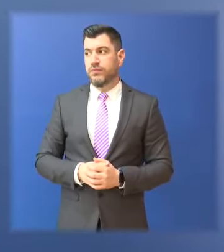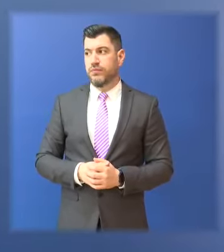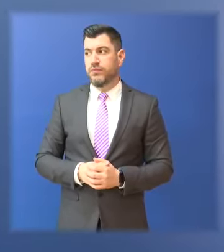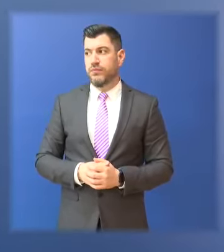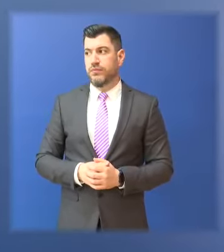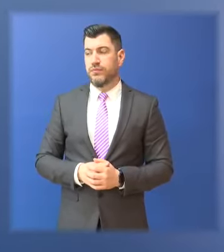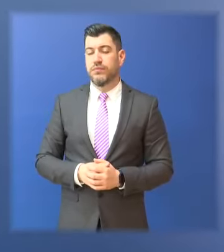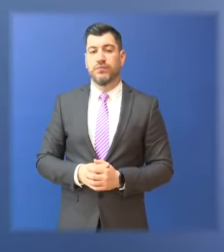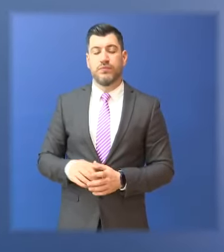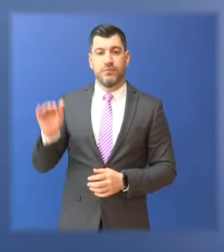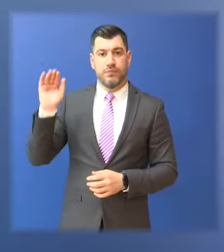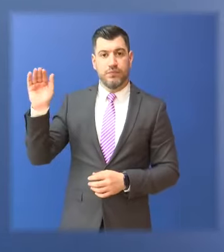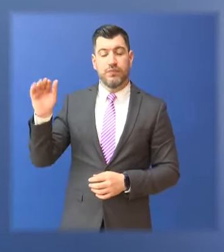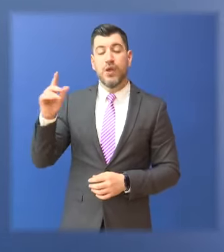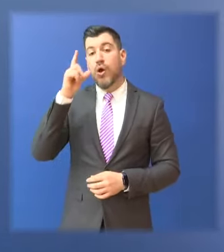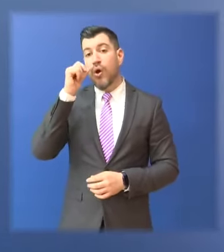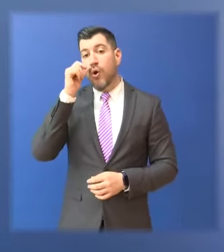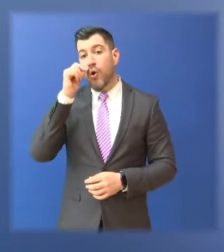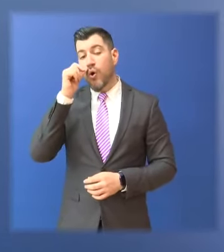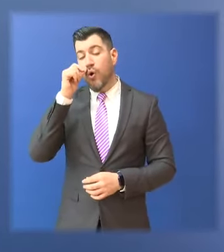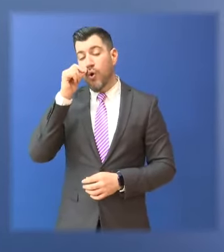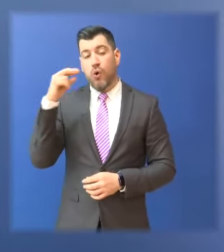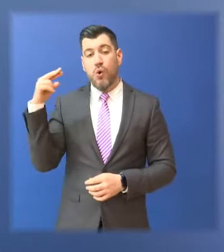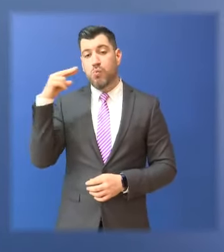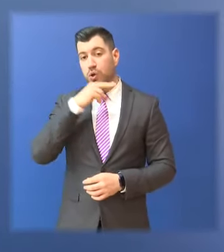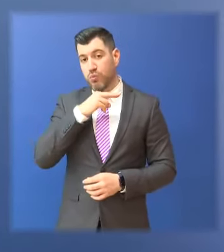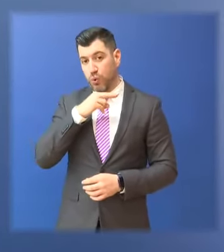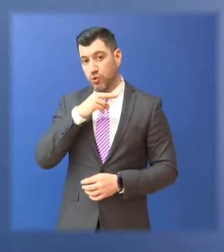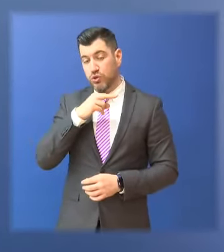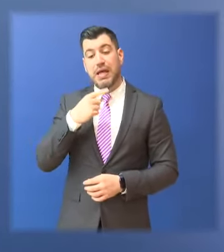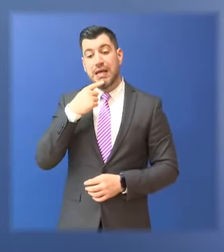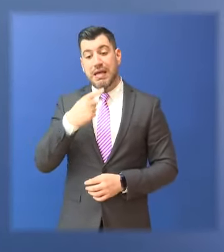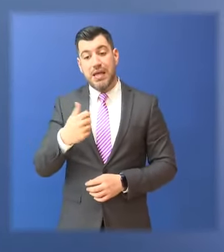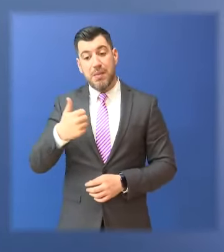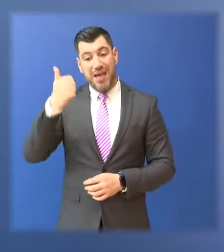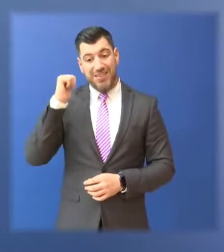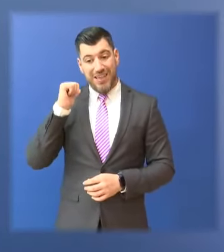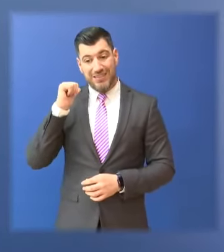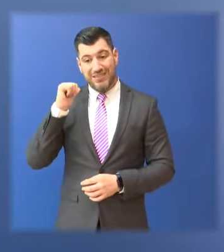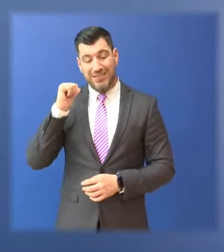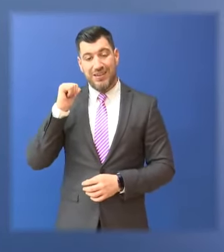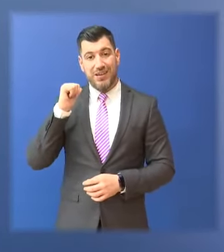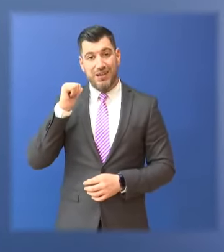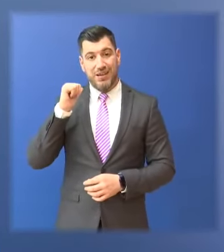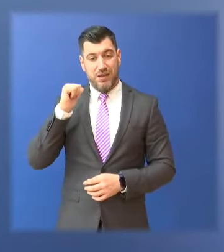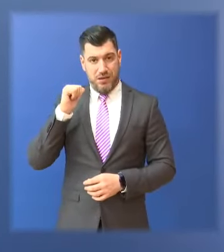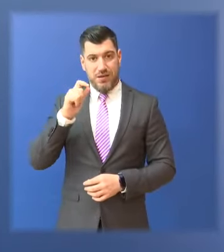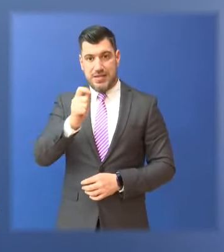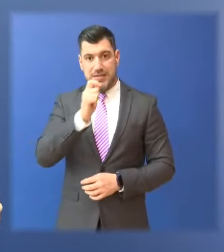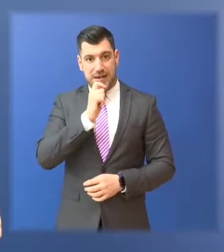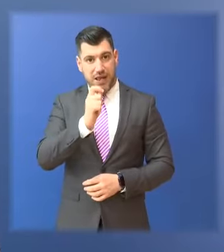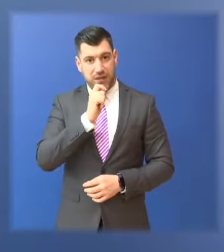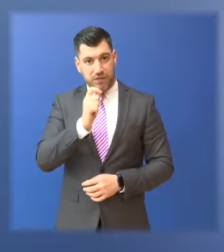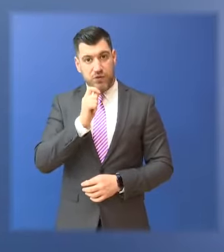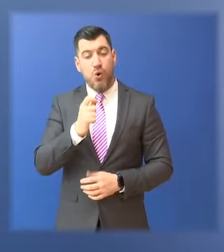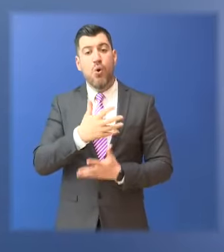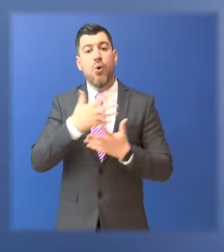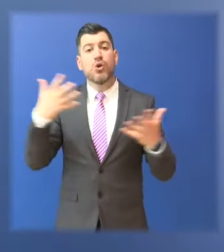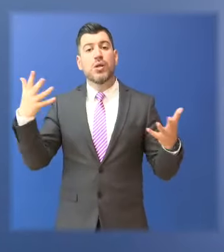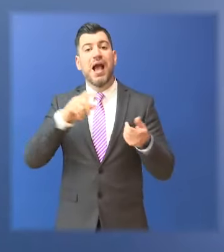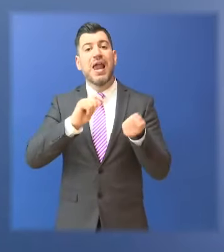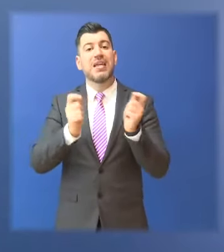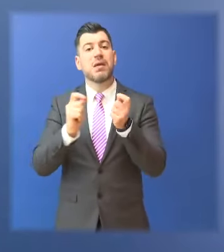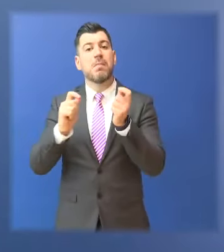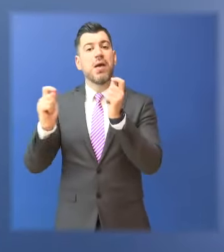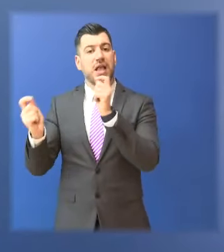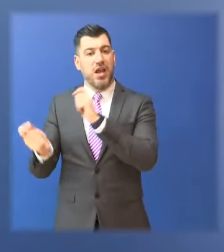Κύριε εκπρόσωπε, ο κύριος Μητσοτάκης είπε χθες στη συνέντευξη ότι οι μεγάλες μεταρρυθμίσεις τις προηγούμενες δεκαετίες σε μεγάλο βαθμό είχαν γίνει από την κεντροαριστερά.